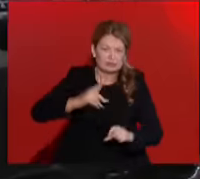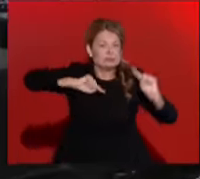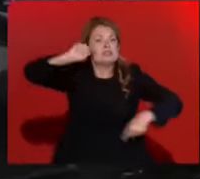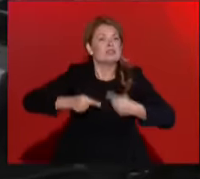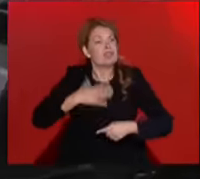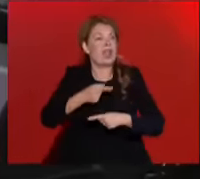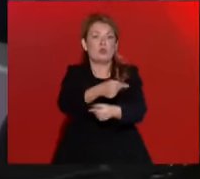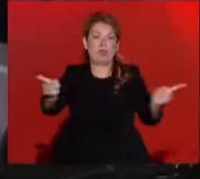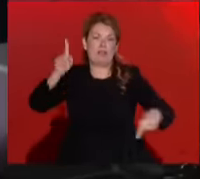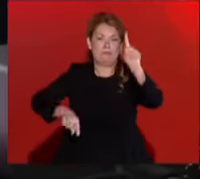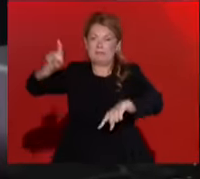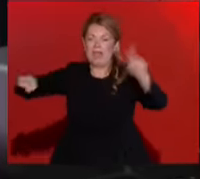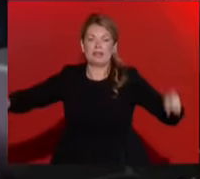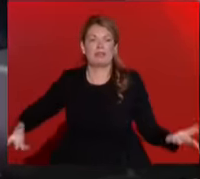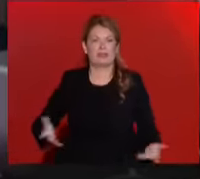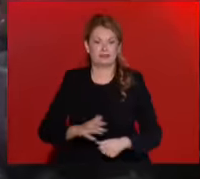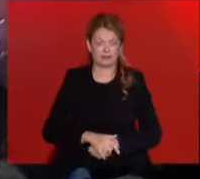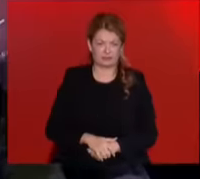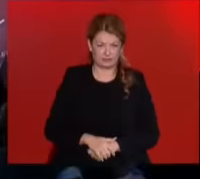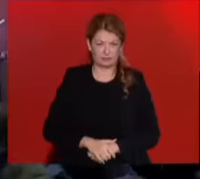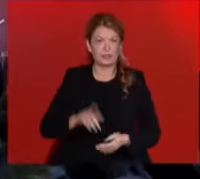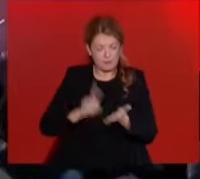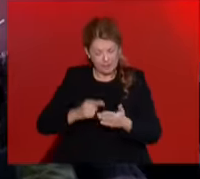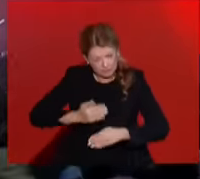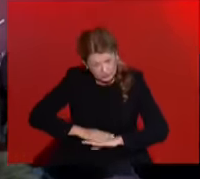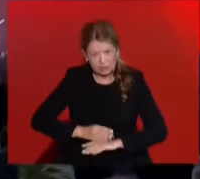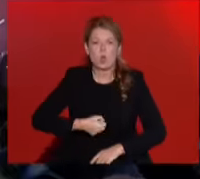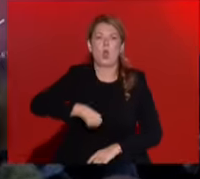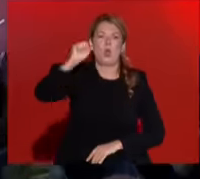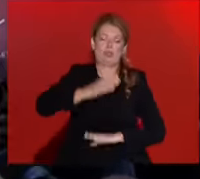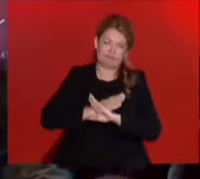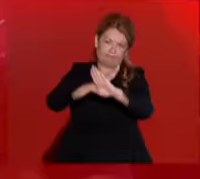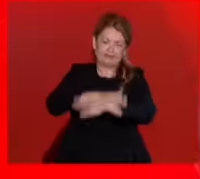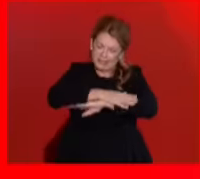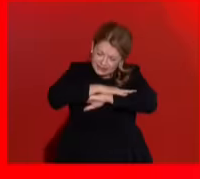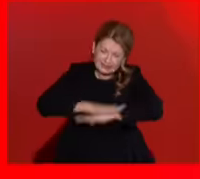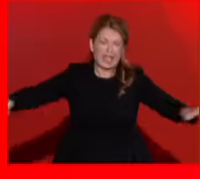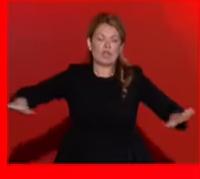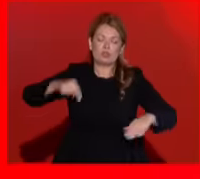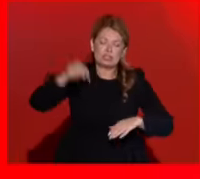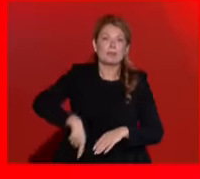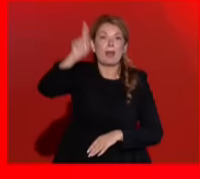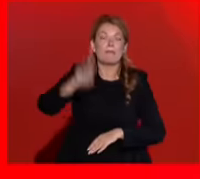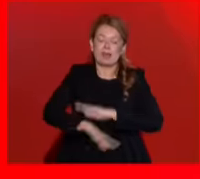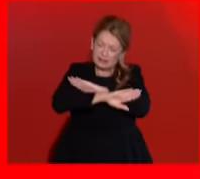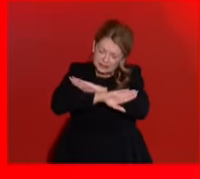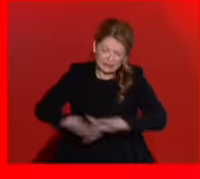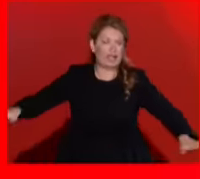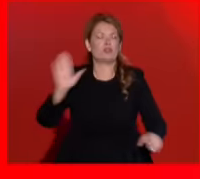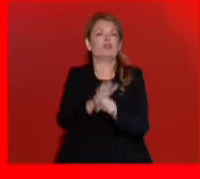Είναι ανάγκη να σηκωθεί ένα τείχος, να δει ένα τέλος απόψε